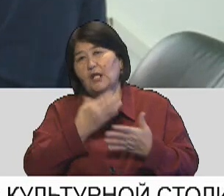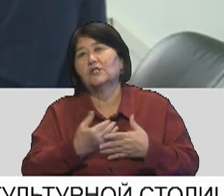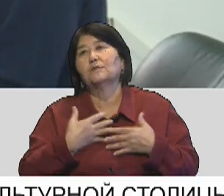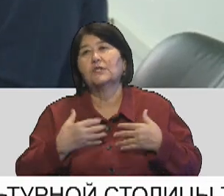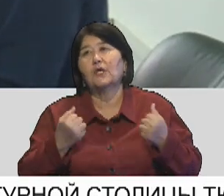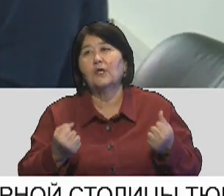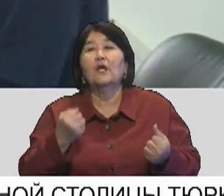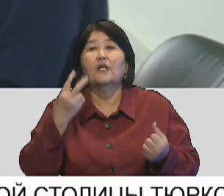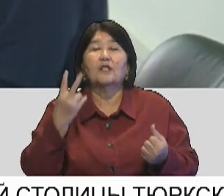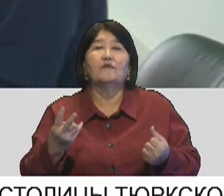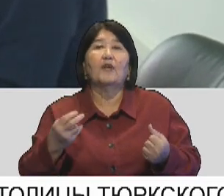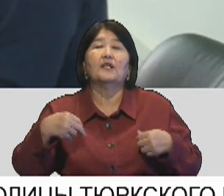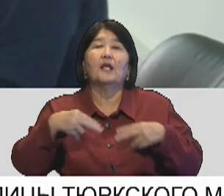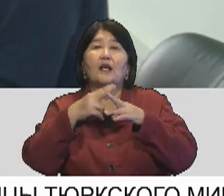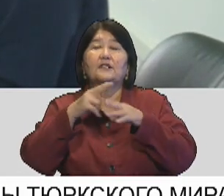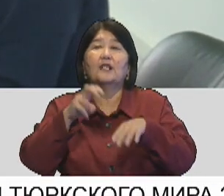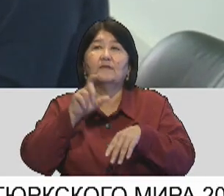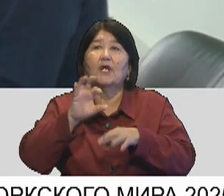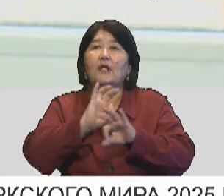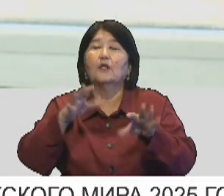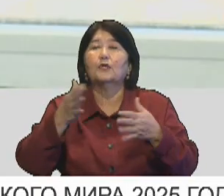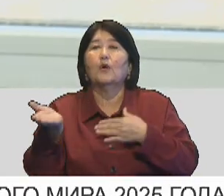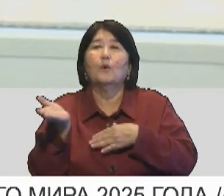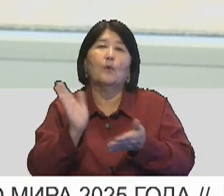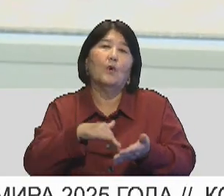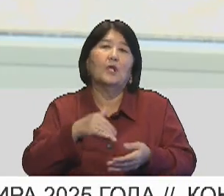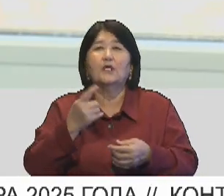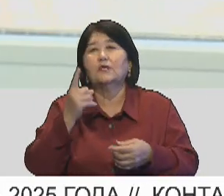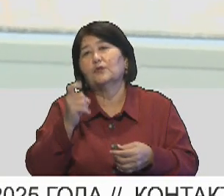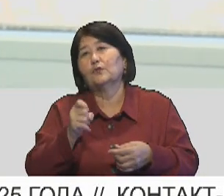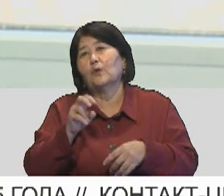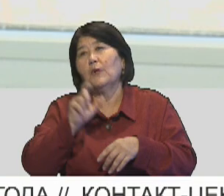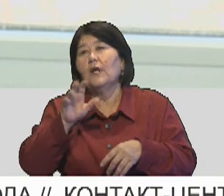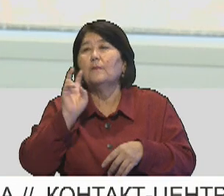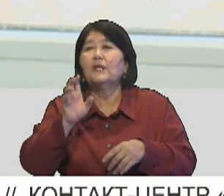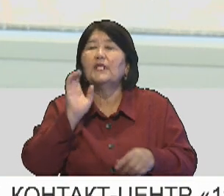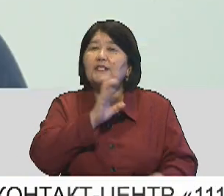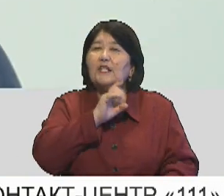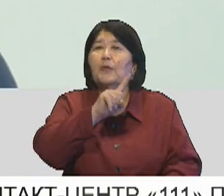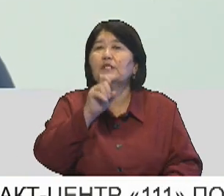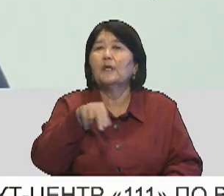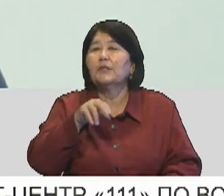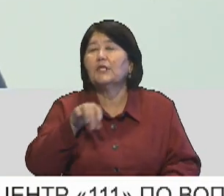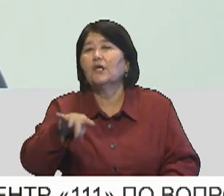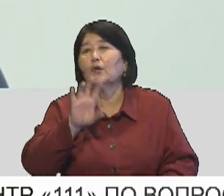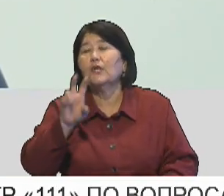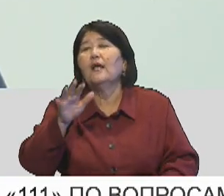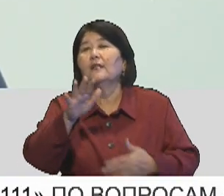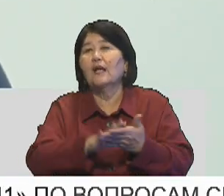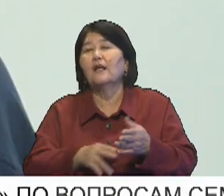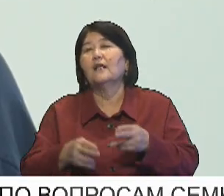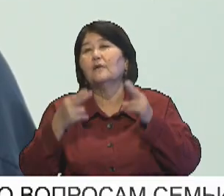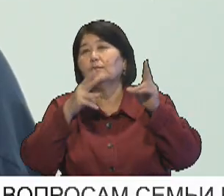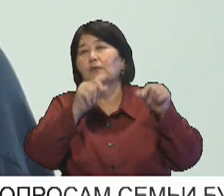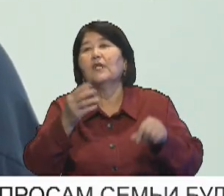за 2 дня столичные врачи проконсультировали около 100 казлар они Уже побывали в северных и западных регионах страны далее планирует